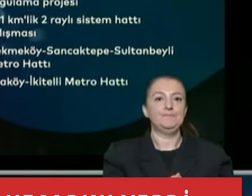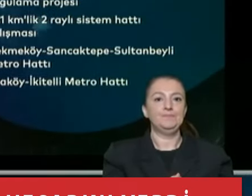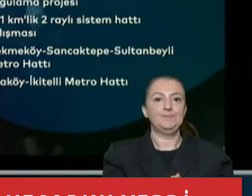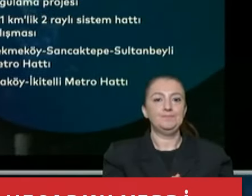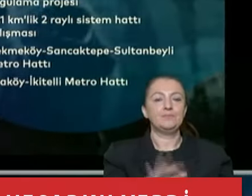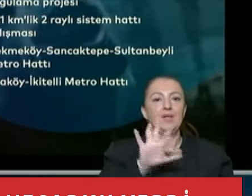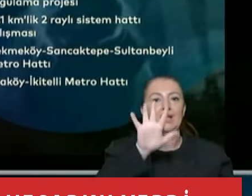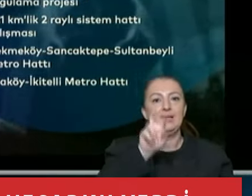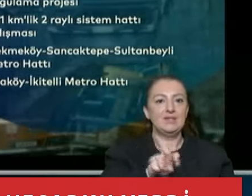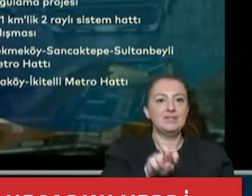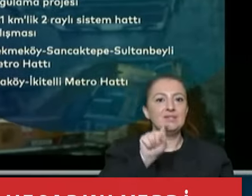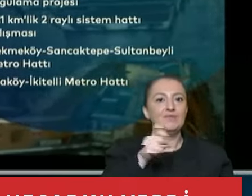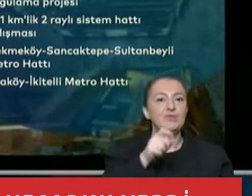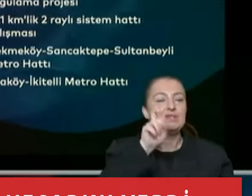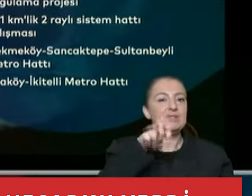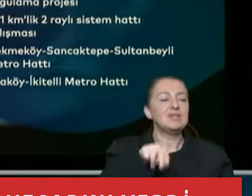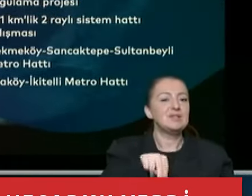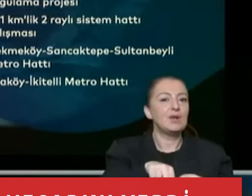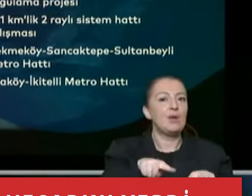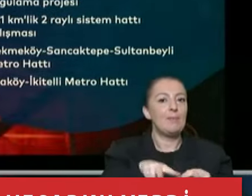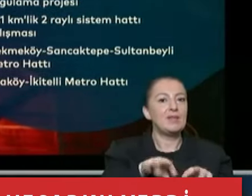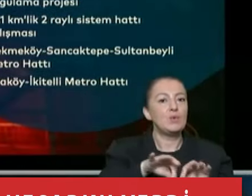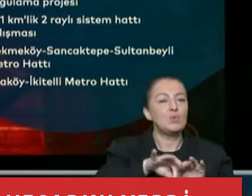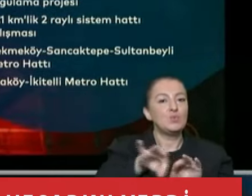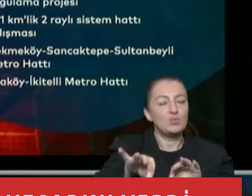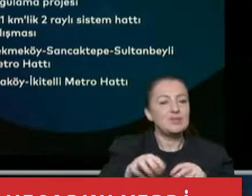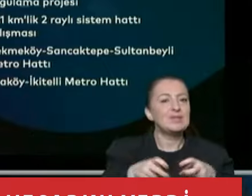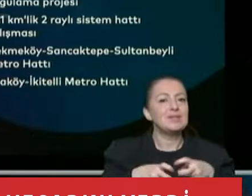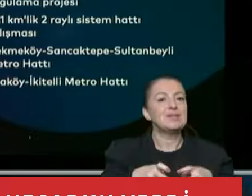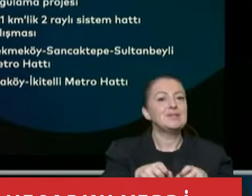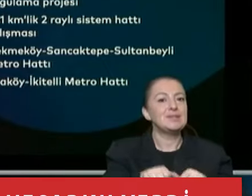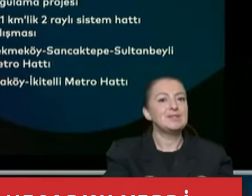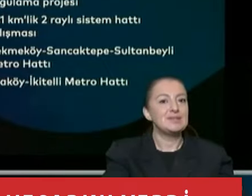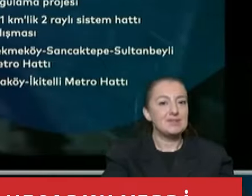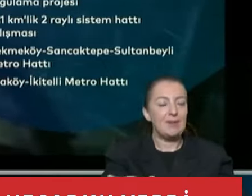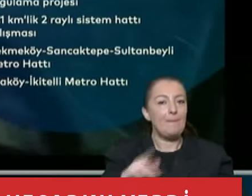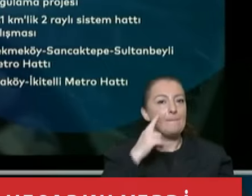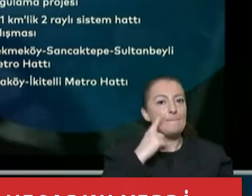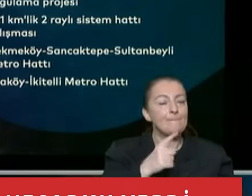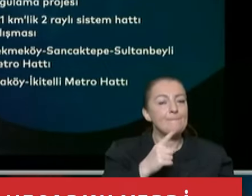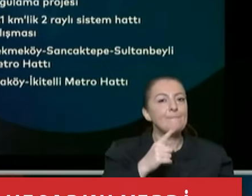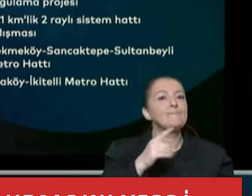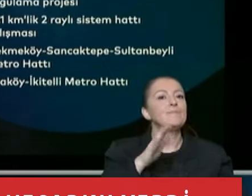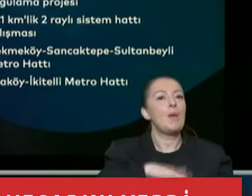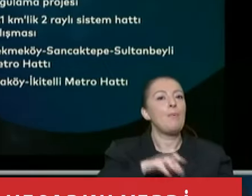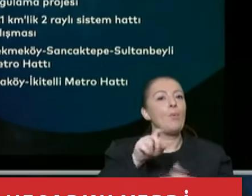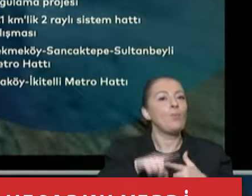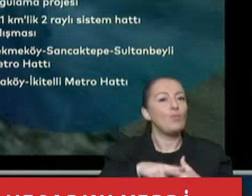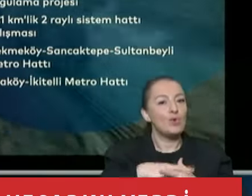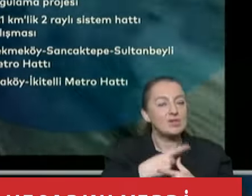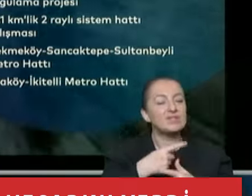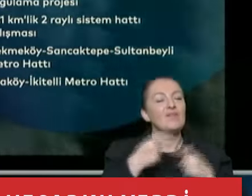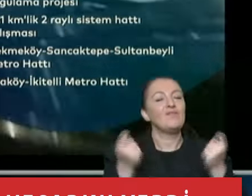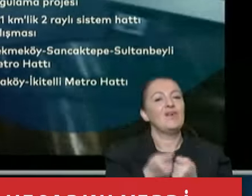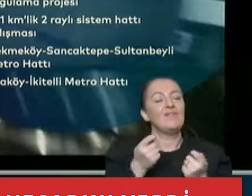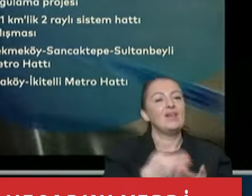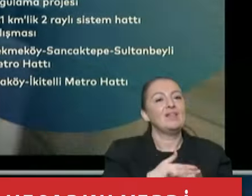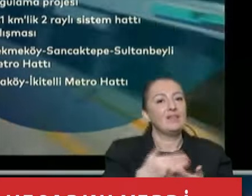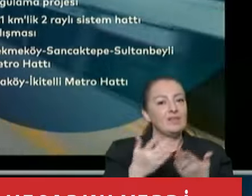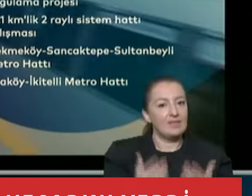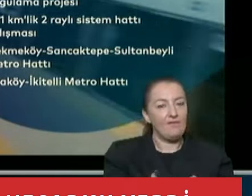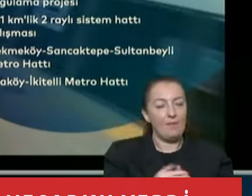79.99 N8 km uzunluğundaki raylı sistem hattının da uygulama projesini devam